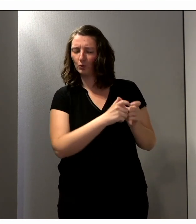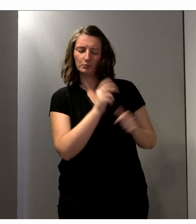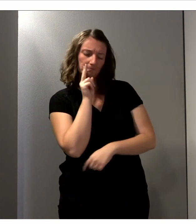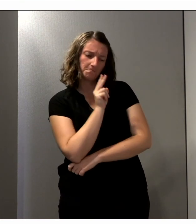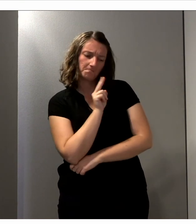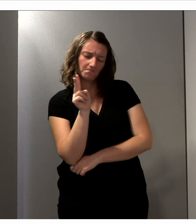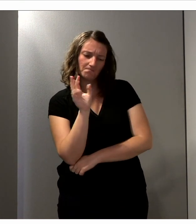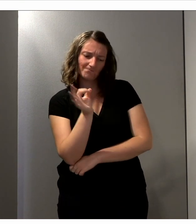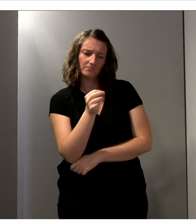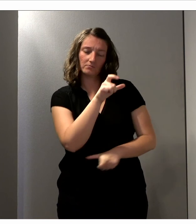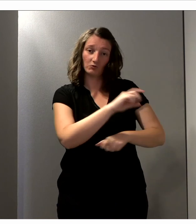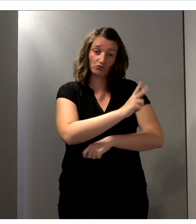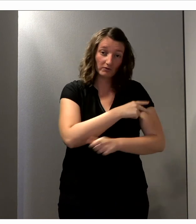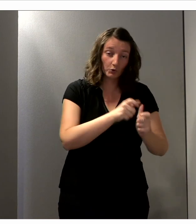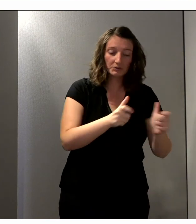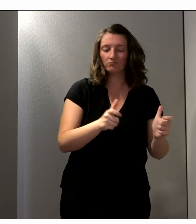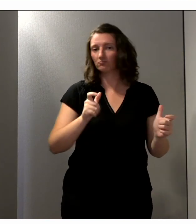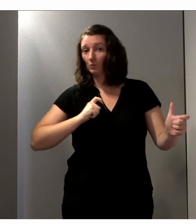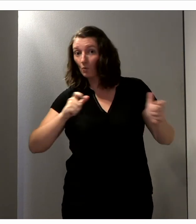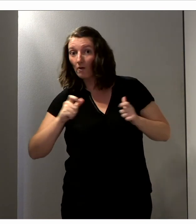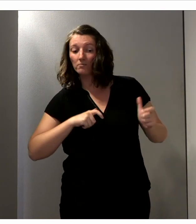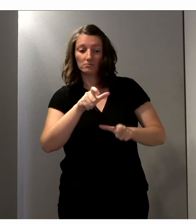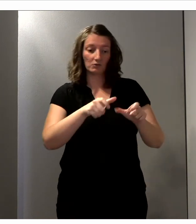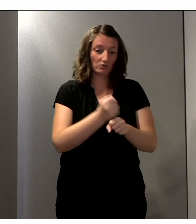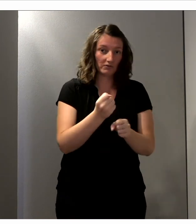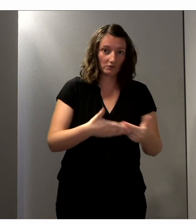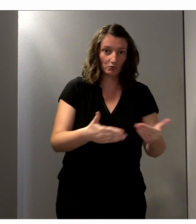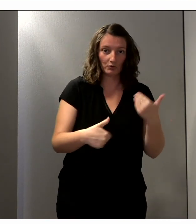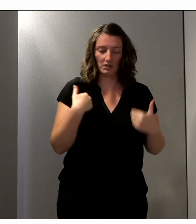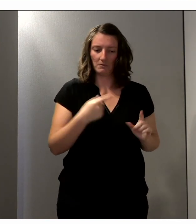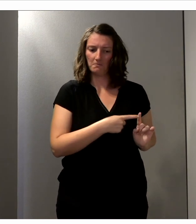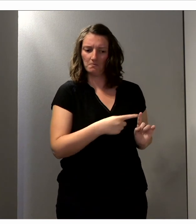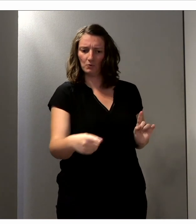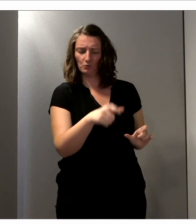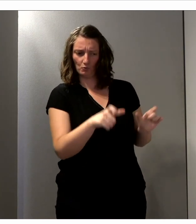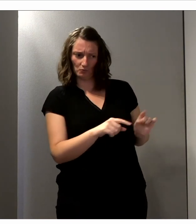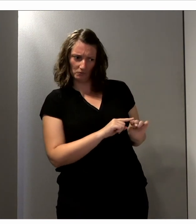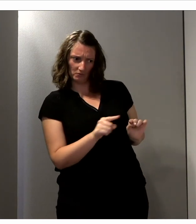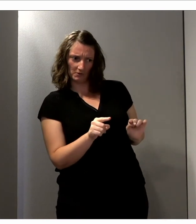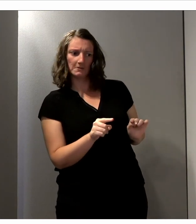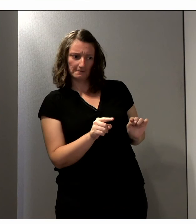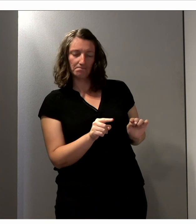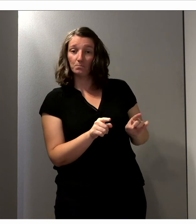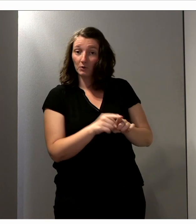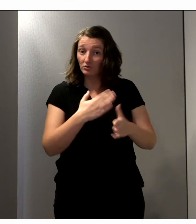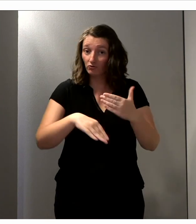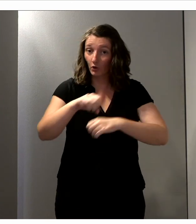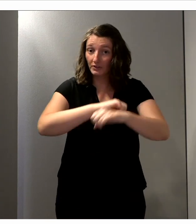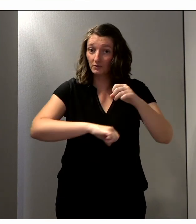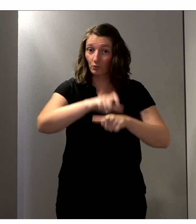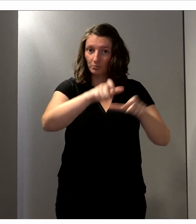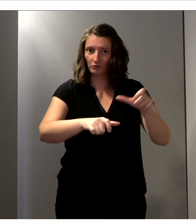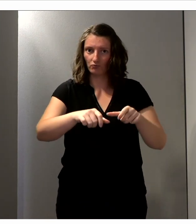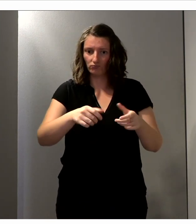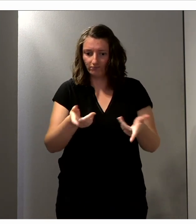managers, des collègues, des travailleurs en situation de handicap et de tous les acteurs qui traitent de ces questions-là au sein des organisations, que ce